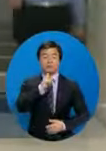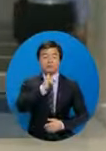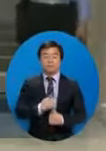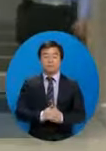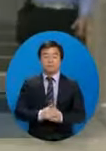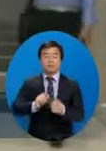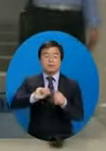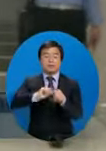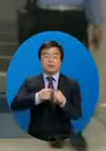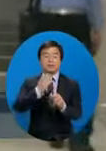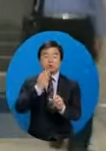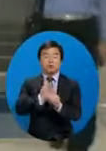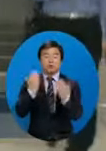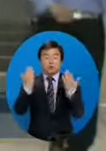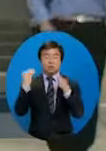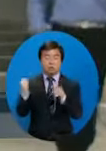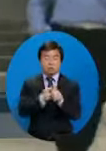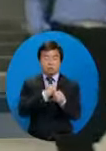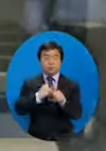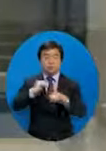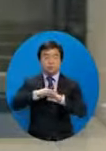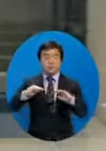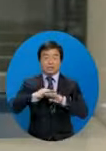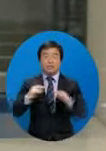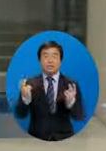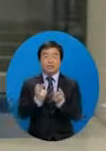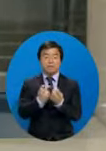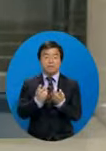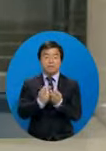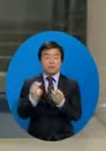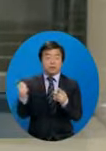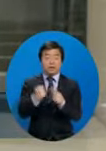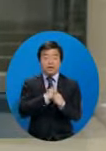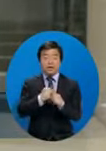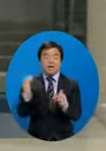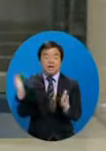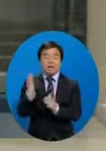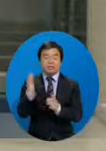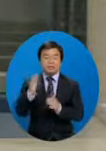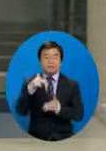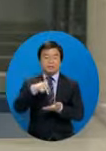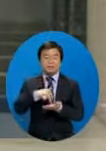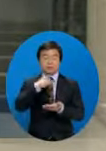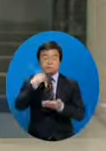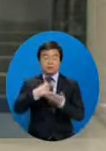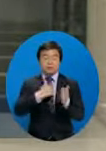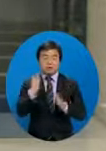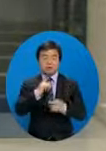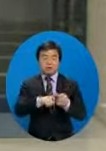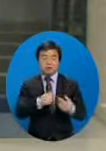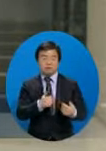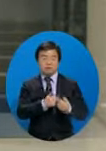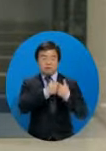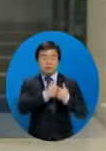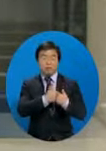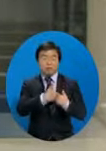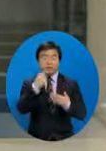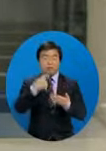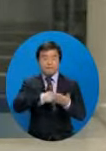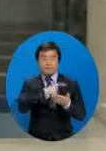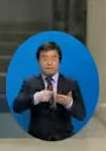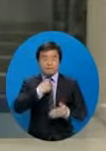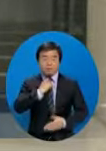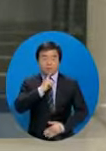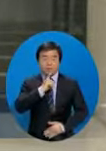중심의 학교폭력 대응 절차는 가해 학생으로 하여금 피해 학생에 대한 반발과 보복심을 가지게 만들고 피해 학생 역시 가해 학생으로부터